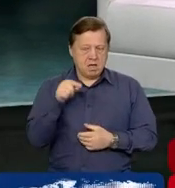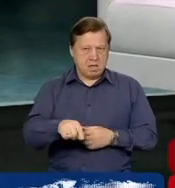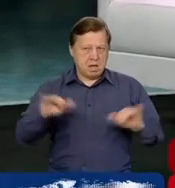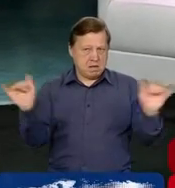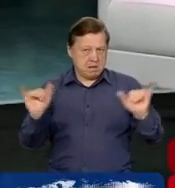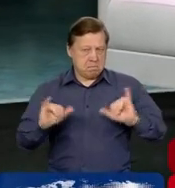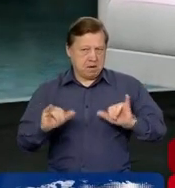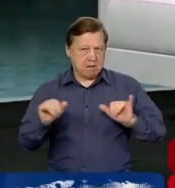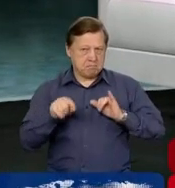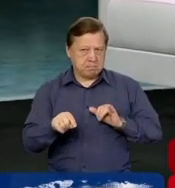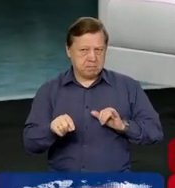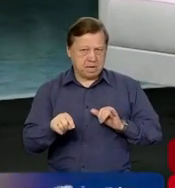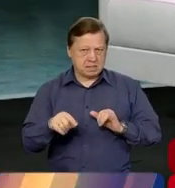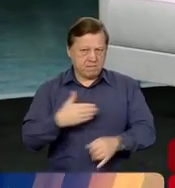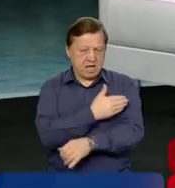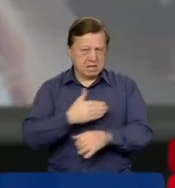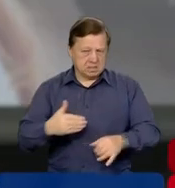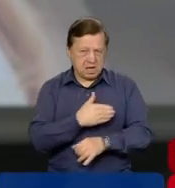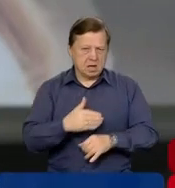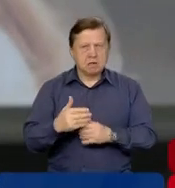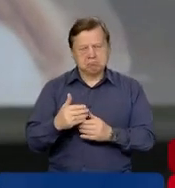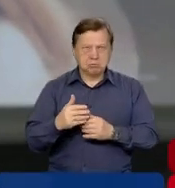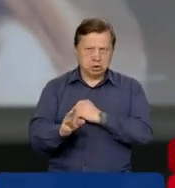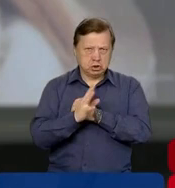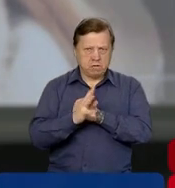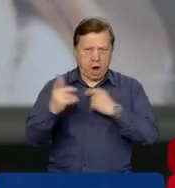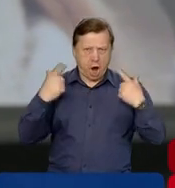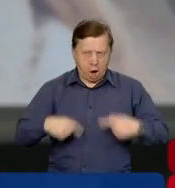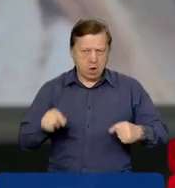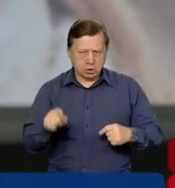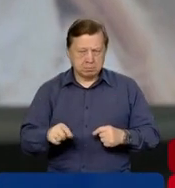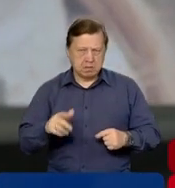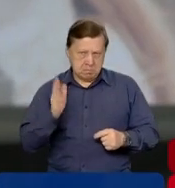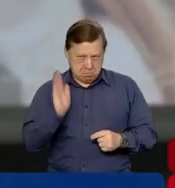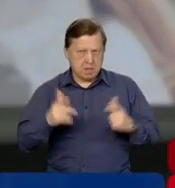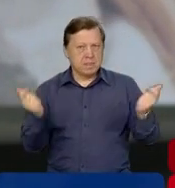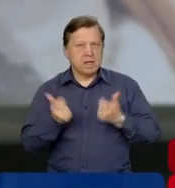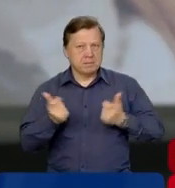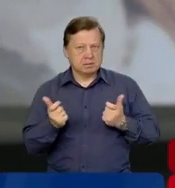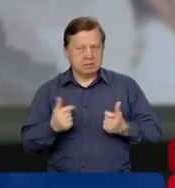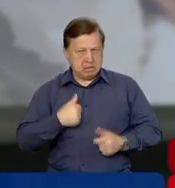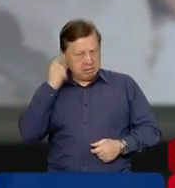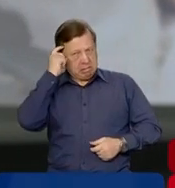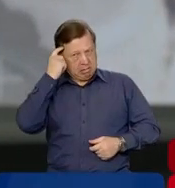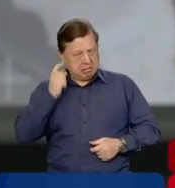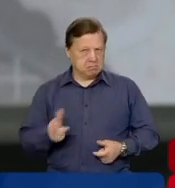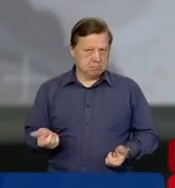imprezy, wesela na około 90 osób, jest w jakiś sposób może być zagrożony. Czy powinienem się tym martwić?